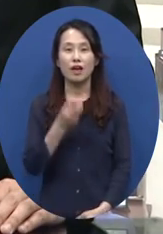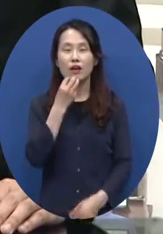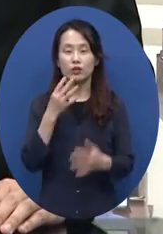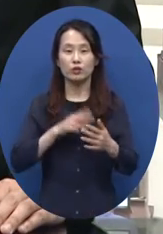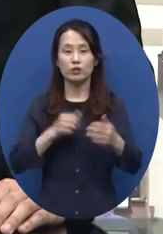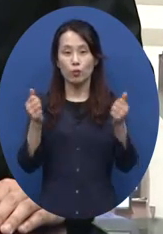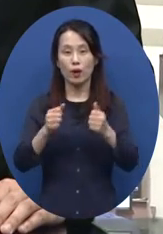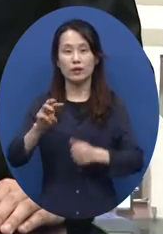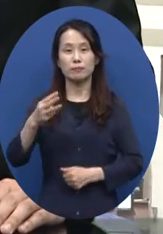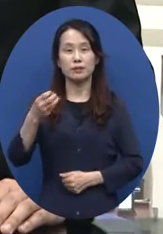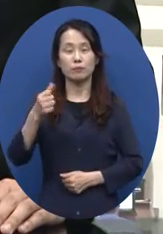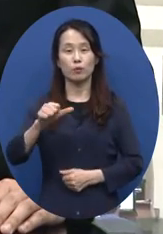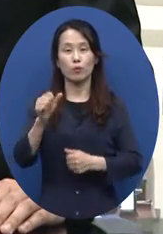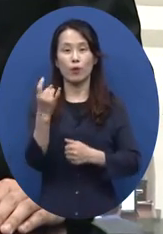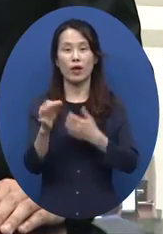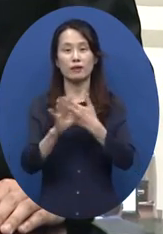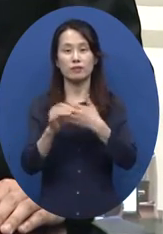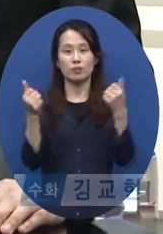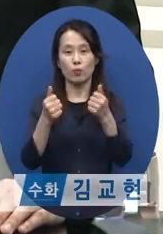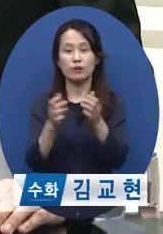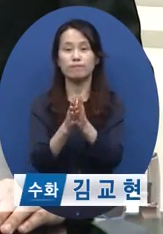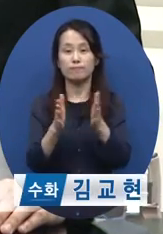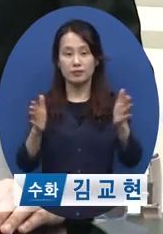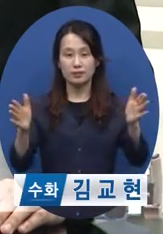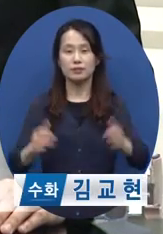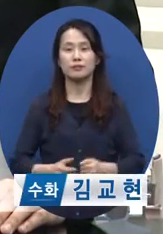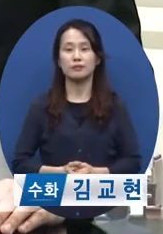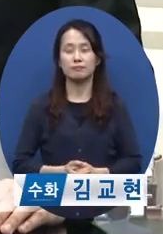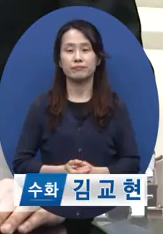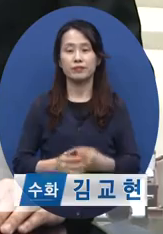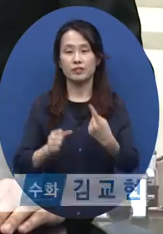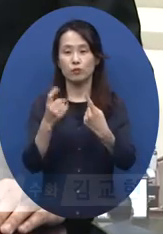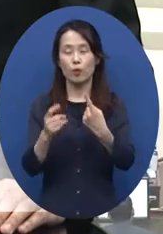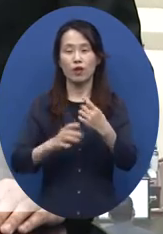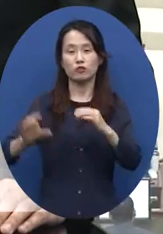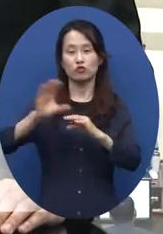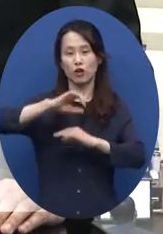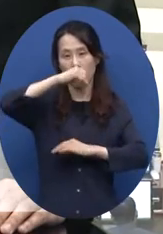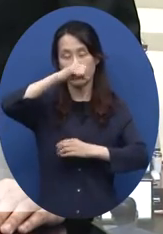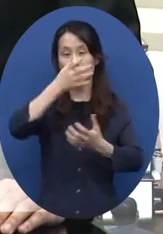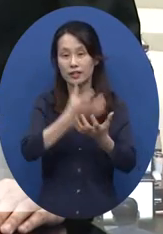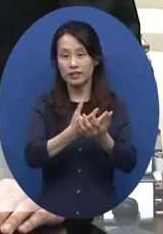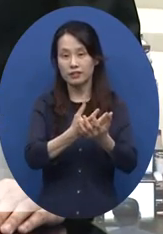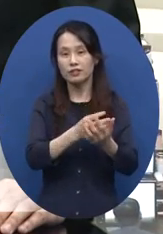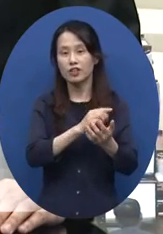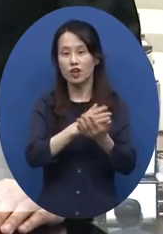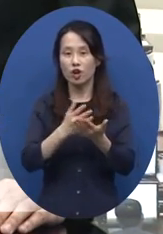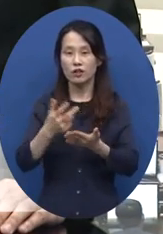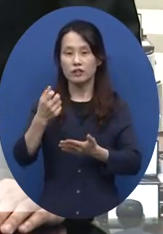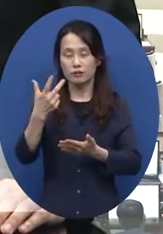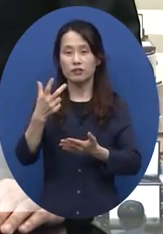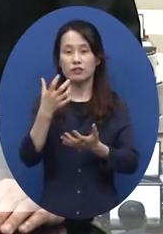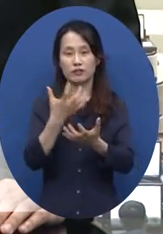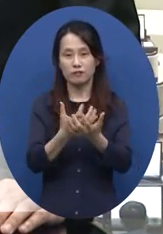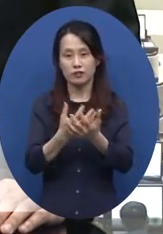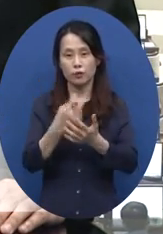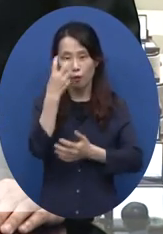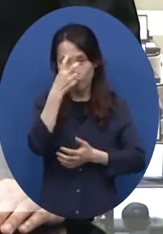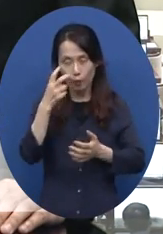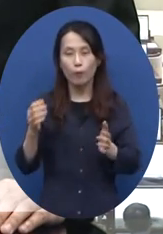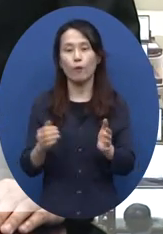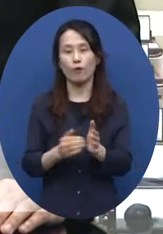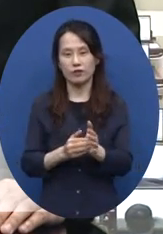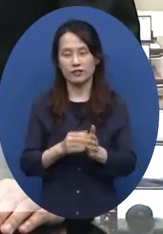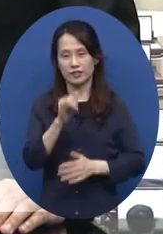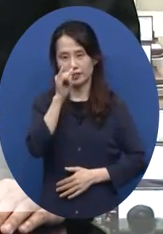경우 2회가 3 335회 임수 열정의 들어갔습니다 3일의 추가경정 예산안 등 77개 안건을 심의 합니다 보도에